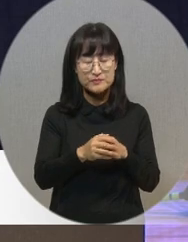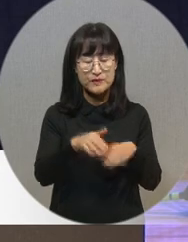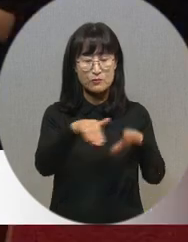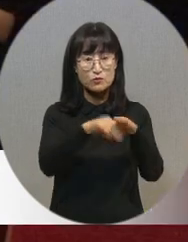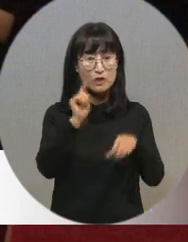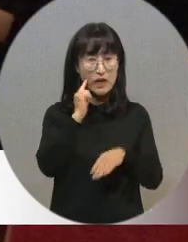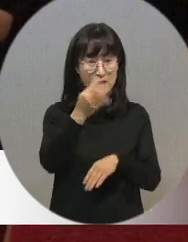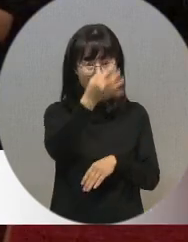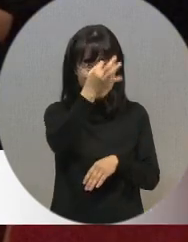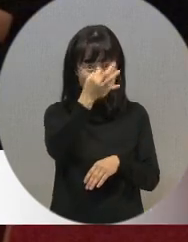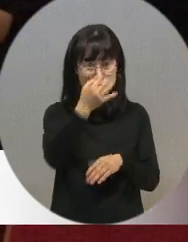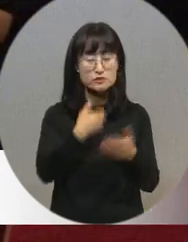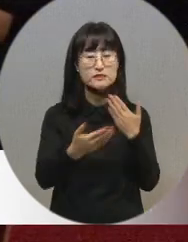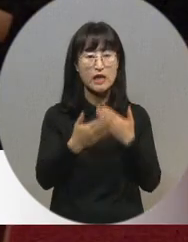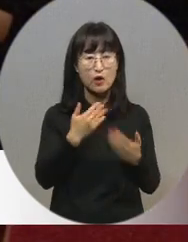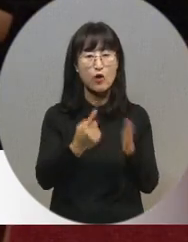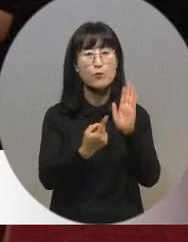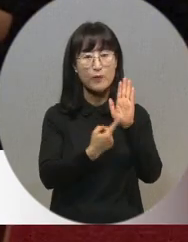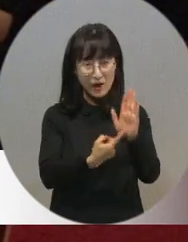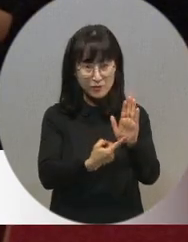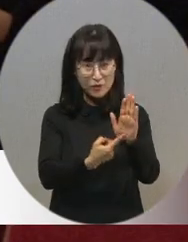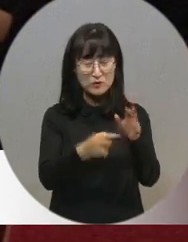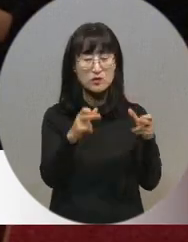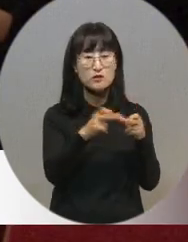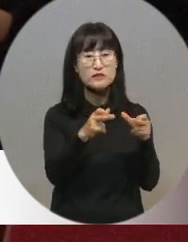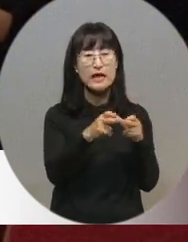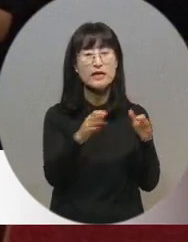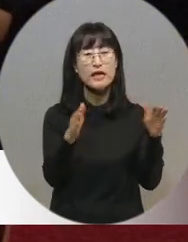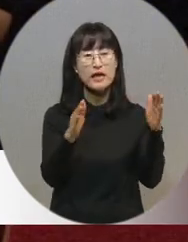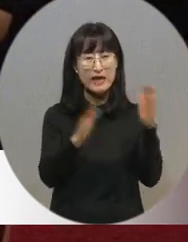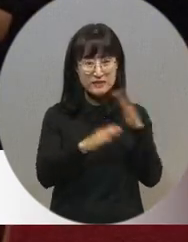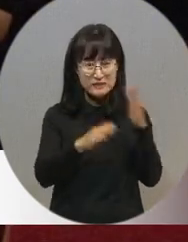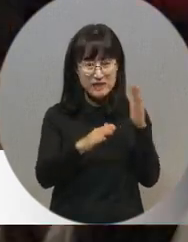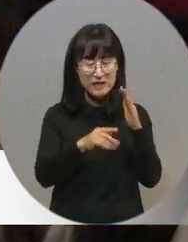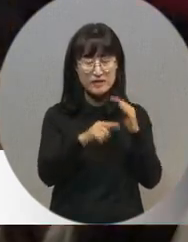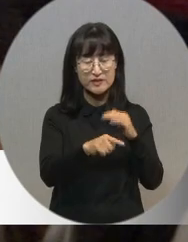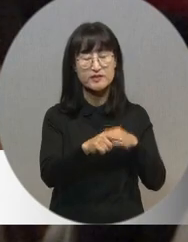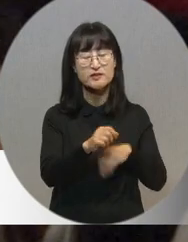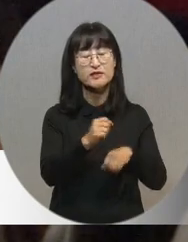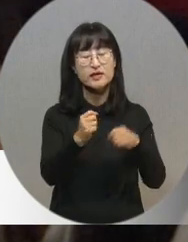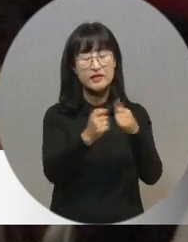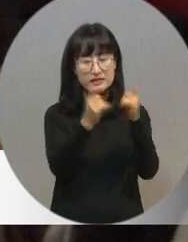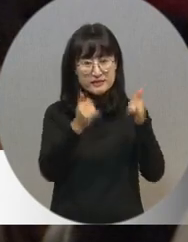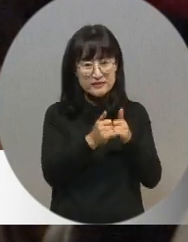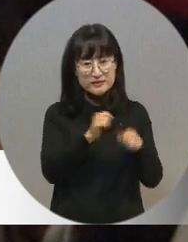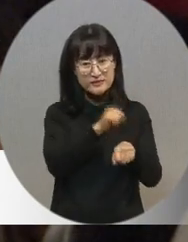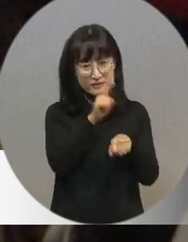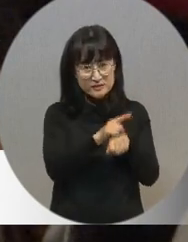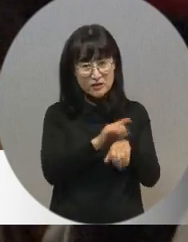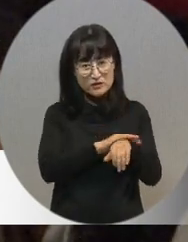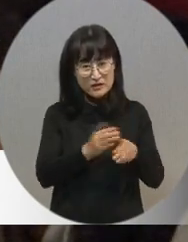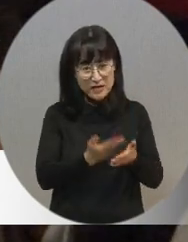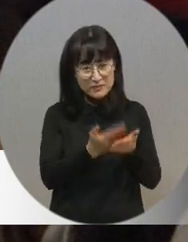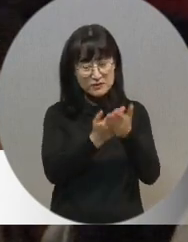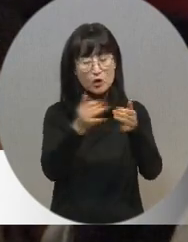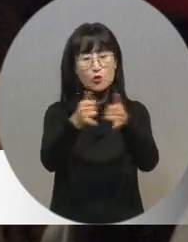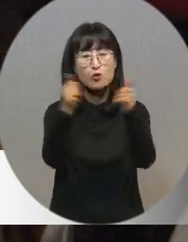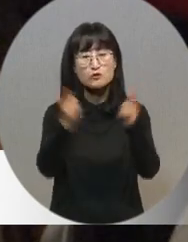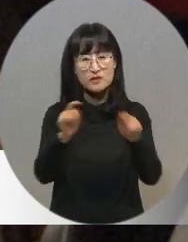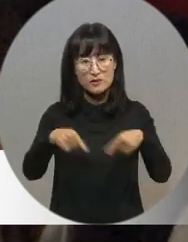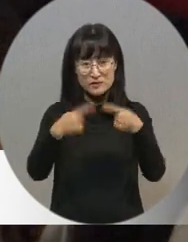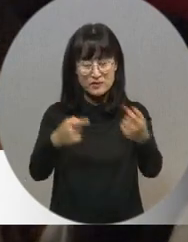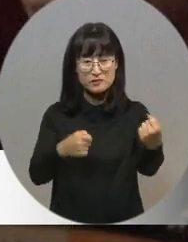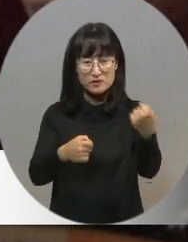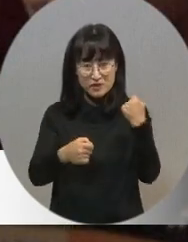문화예술체험과 발표를 통해 장애 학생들의 따뜻한 인성을 함양하고 능동적인 사회 참여 역량을 키우는